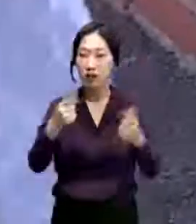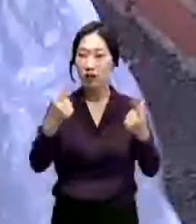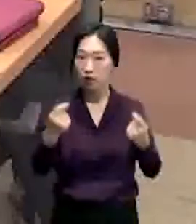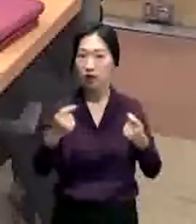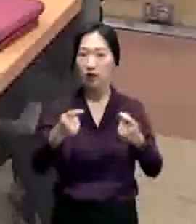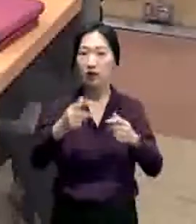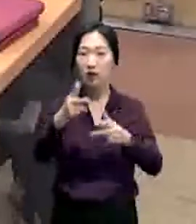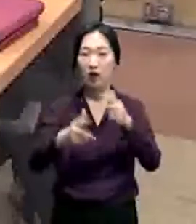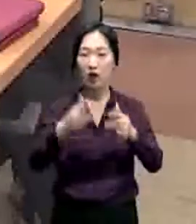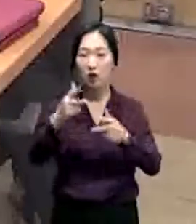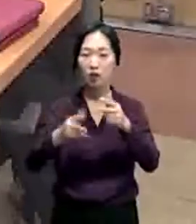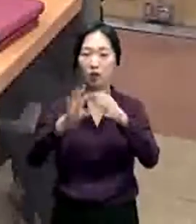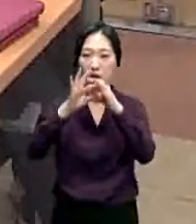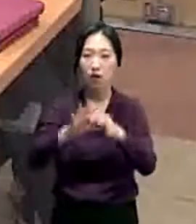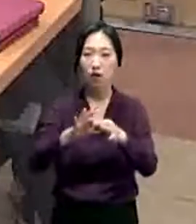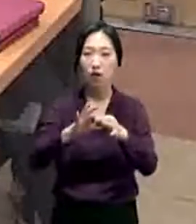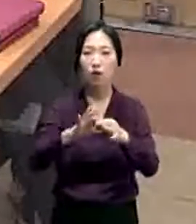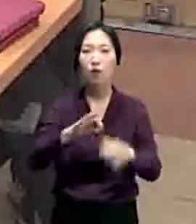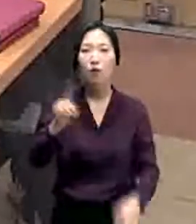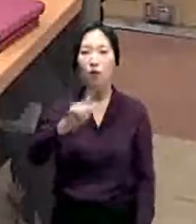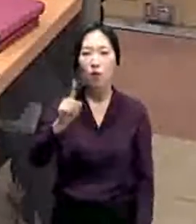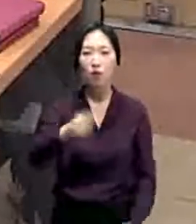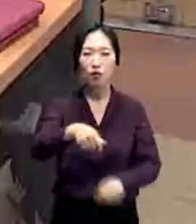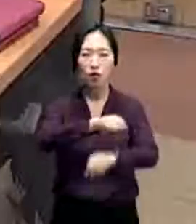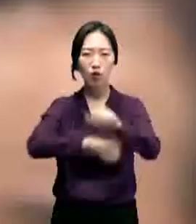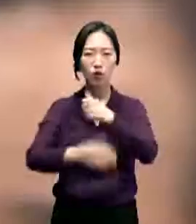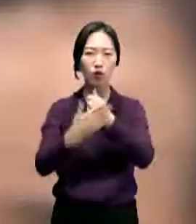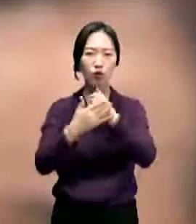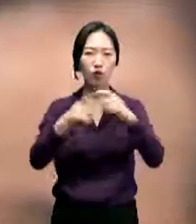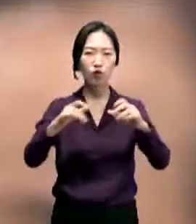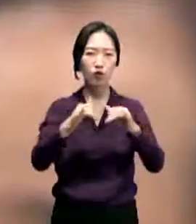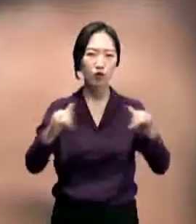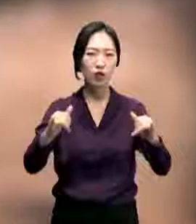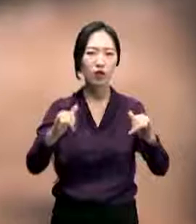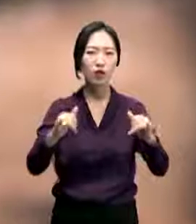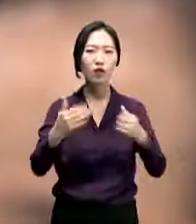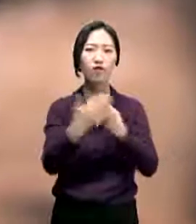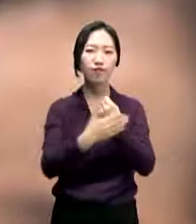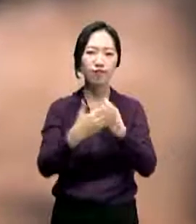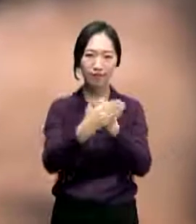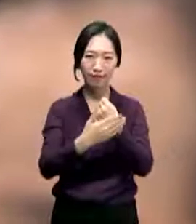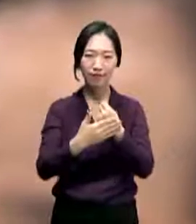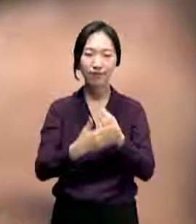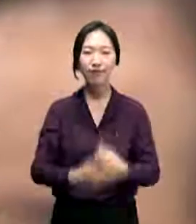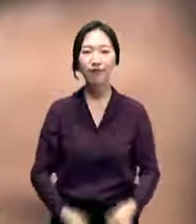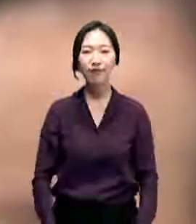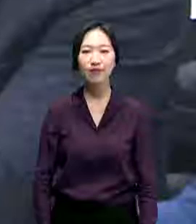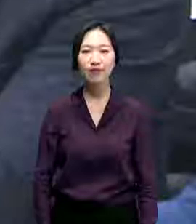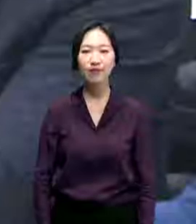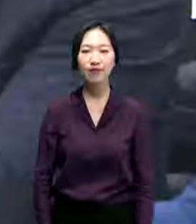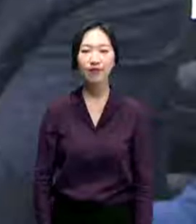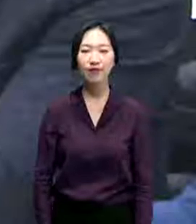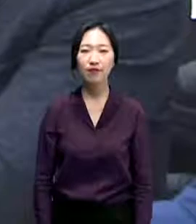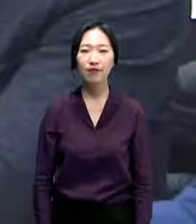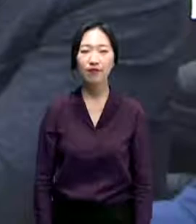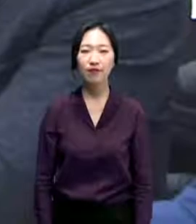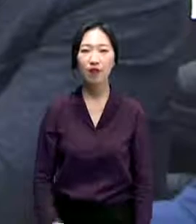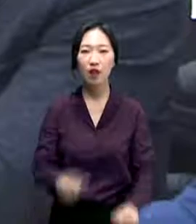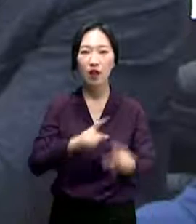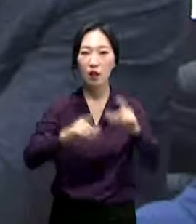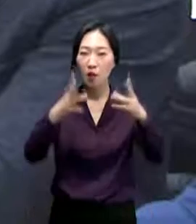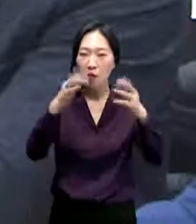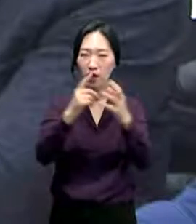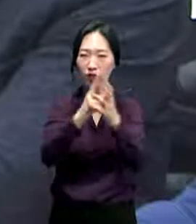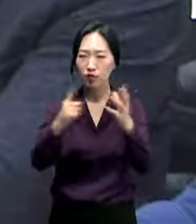전개할 수 있었던 건 적극적으로 협조해준 지역주민들이 있었기 때문 이라고 전했습니다 또 더 많은